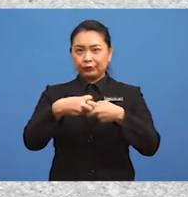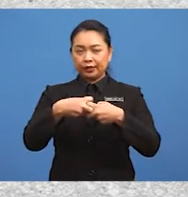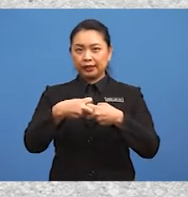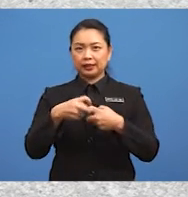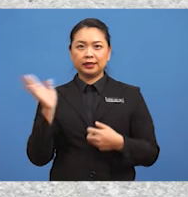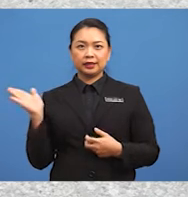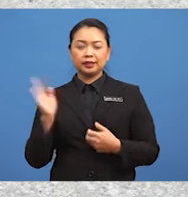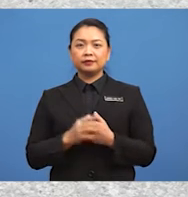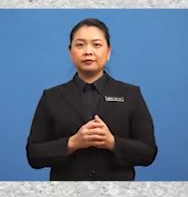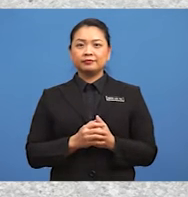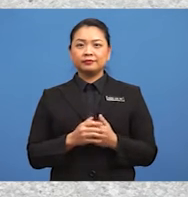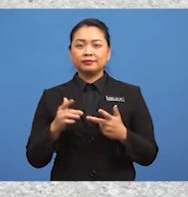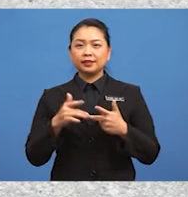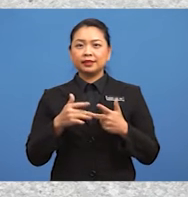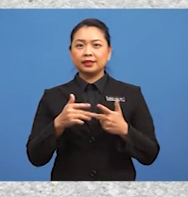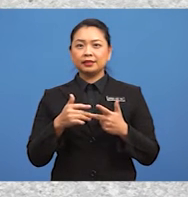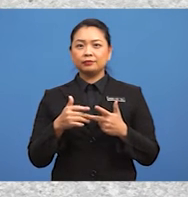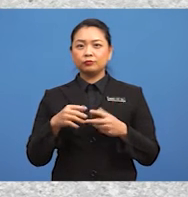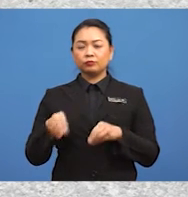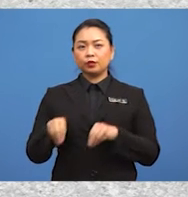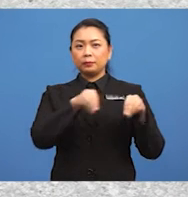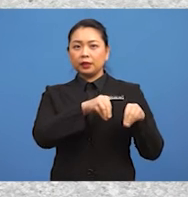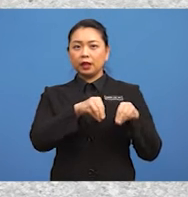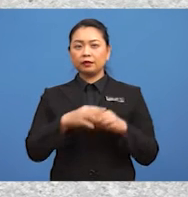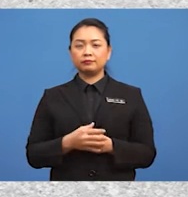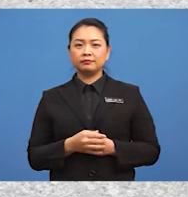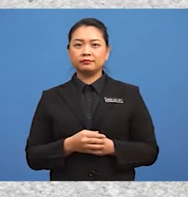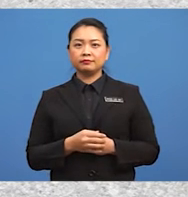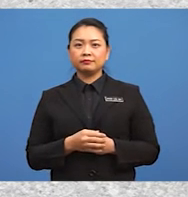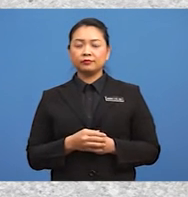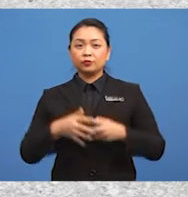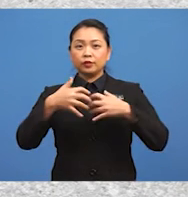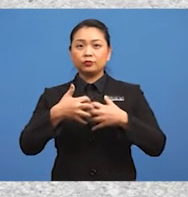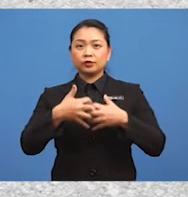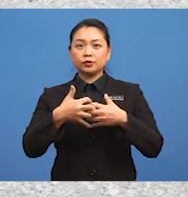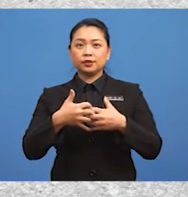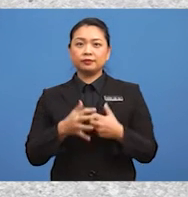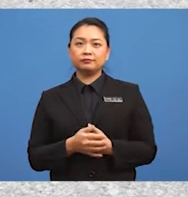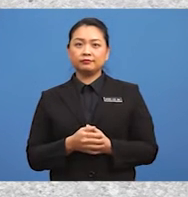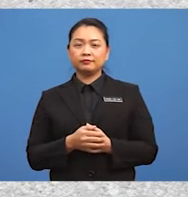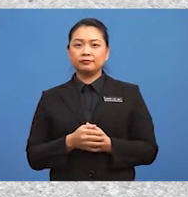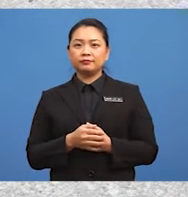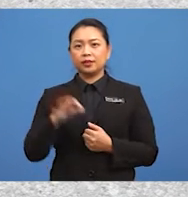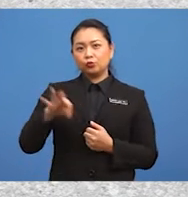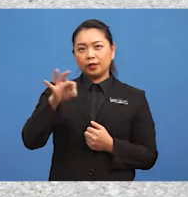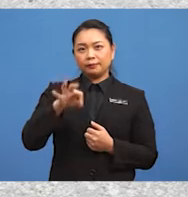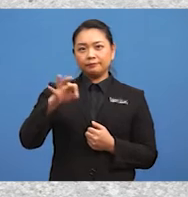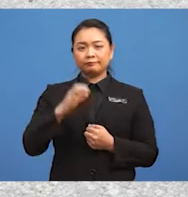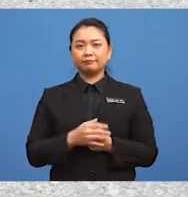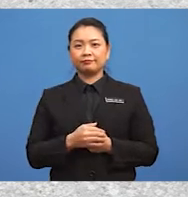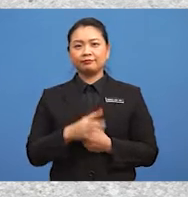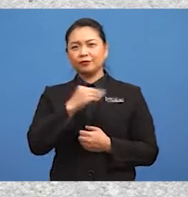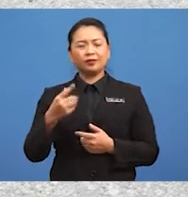jahit elektronik, mesin jahit muda alih, mesin jahit industri, mesin jahit sulam industri